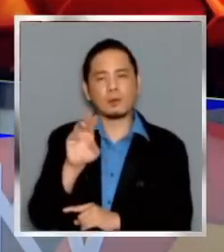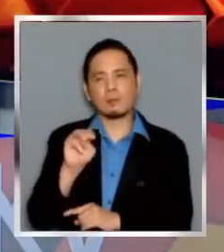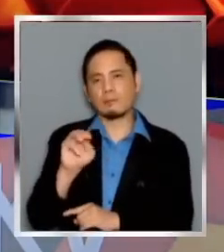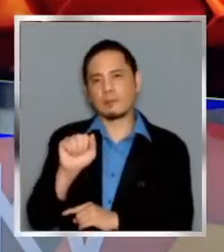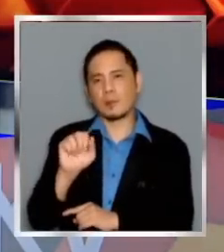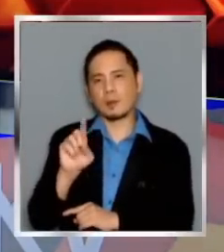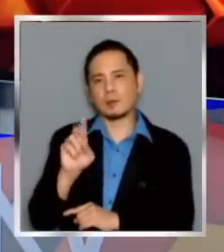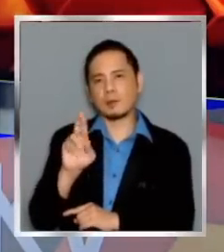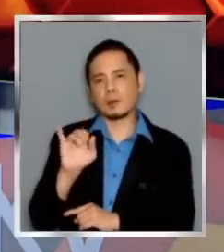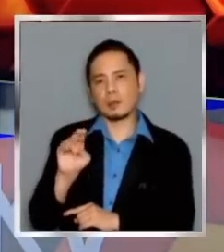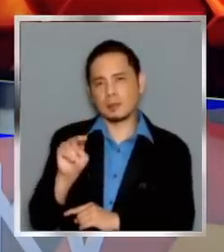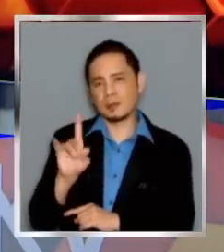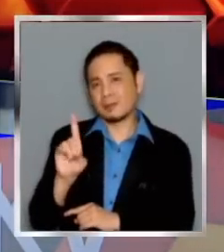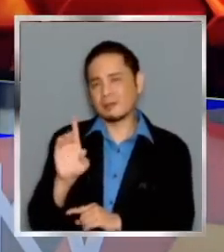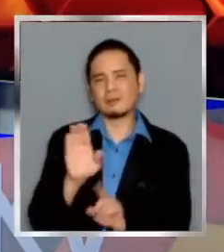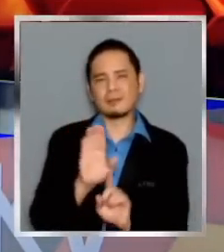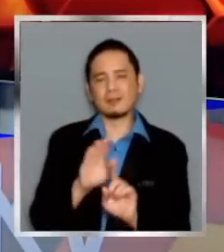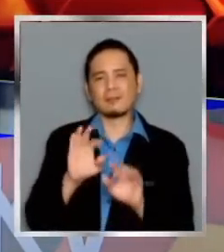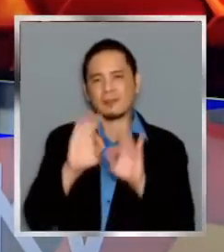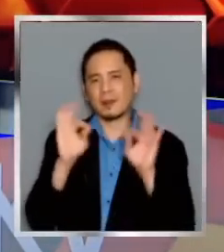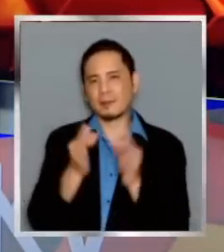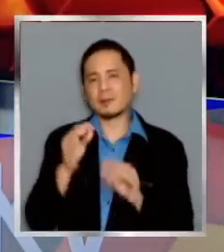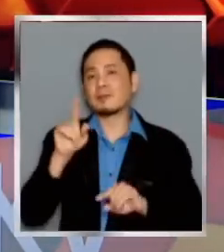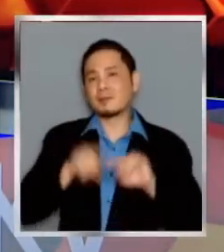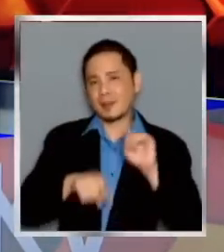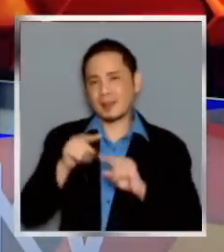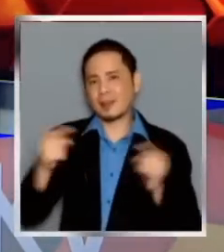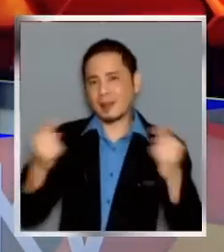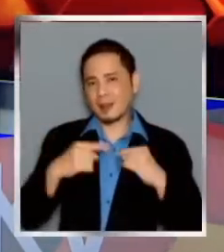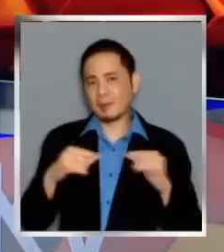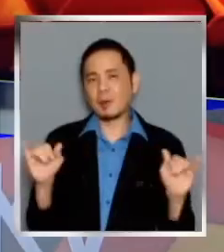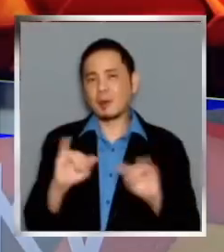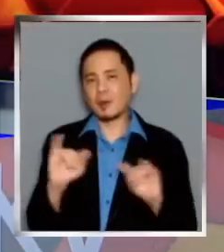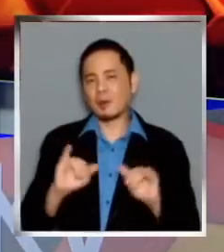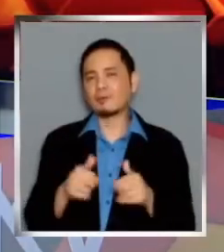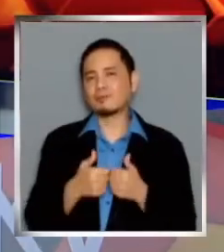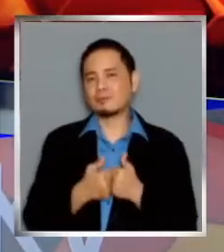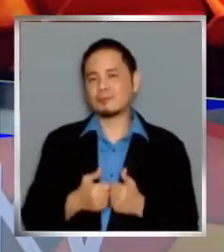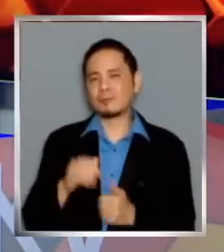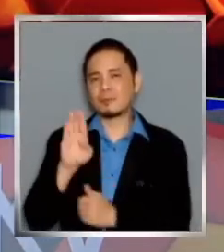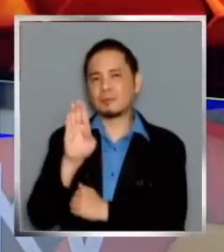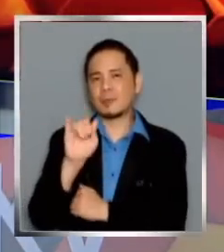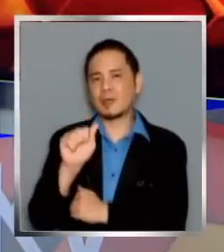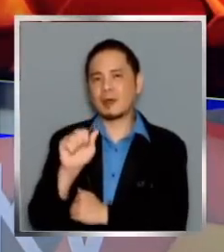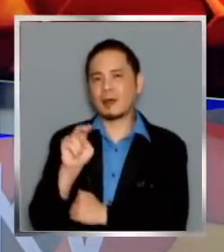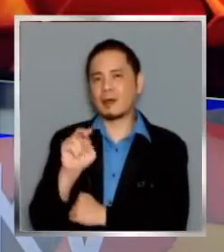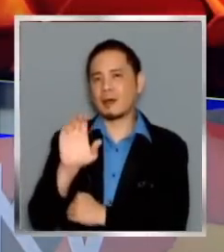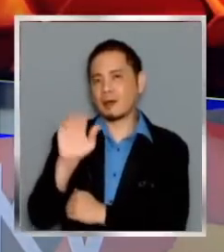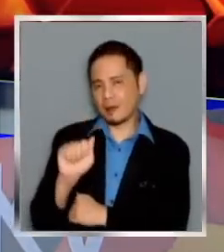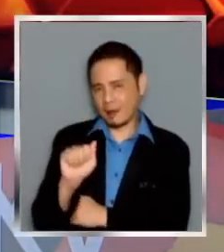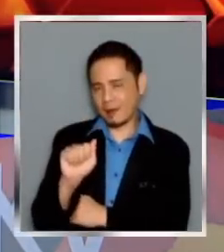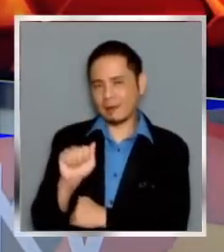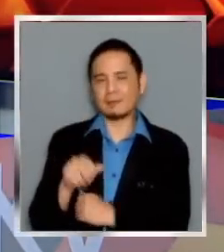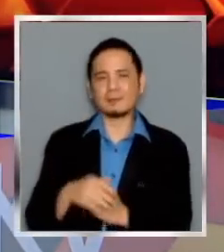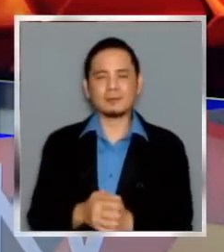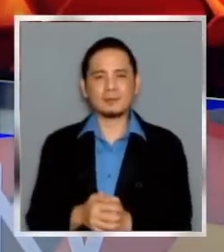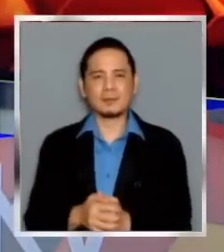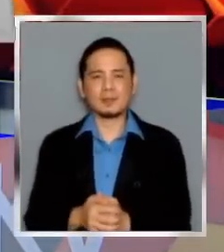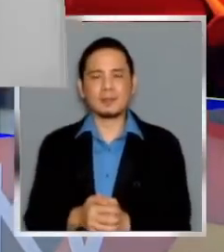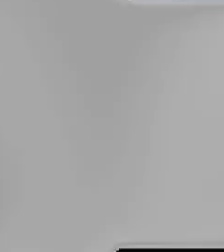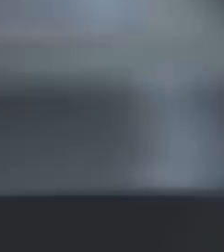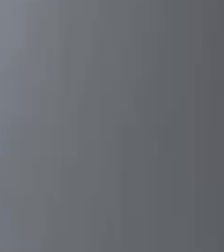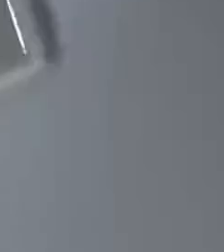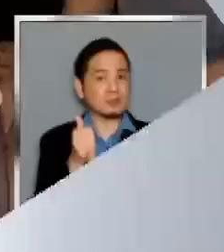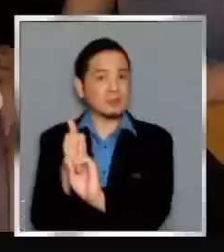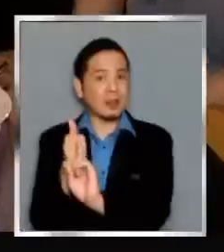friends, present sa celebration si Bianca Umali na bumida rin sa kanyang first ever music video. Makichika kay Katatibayan.